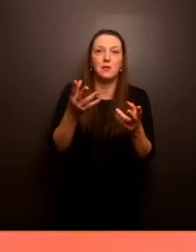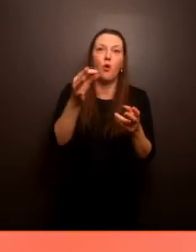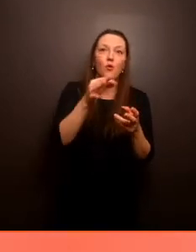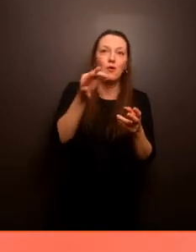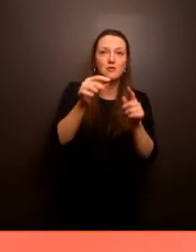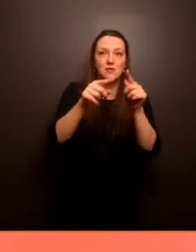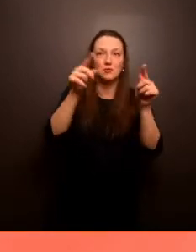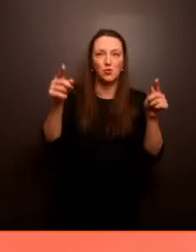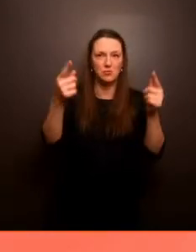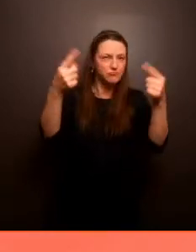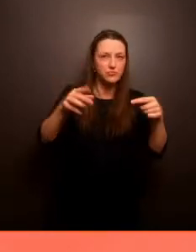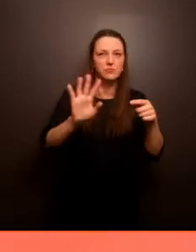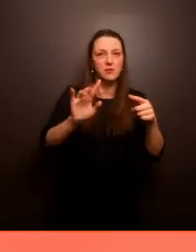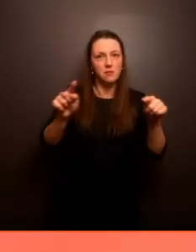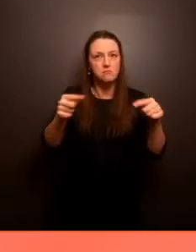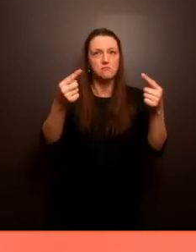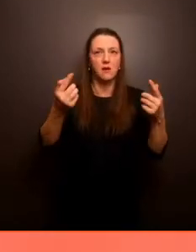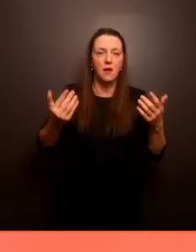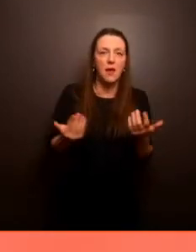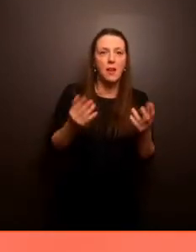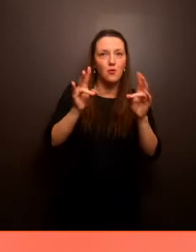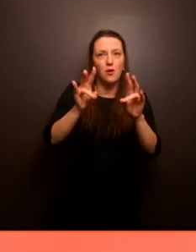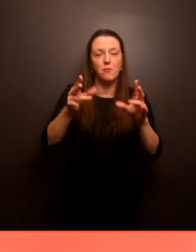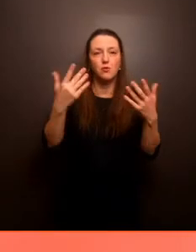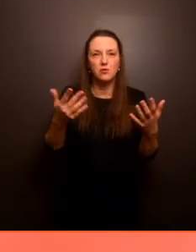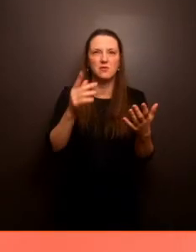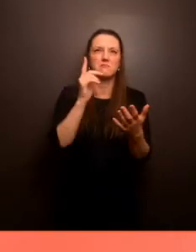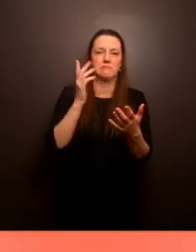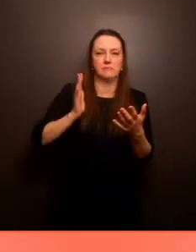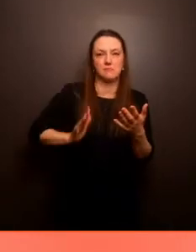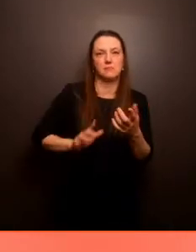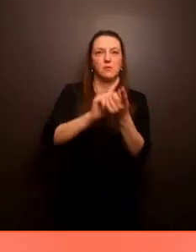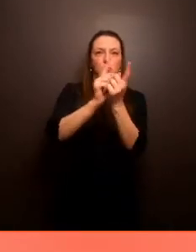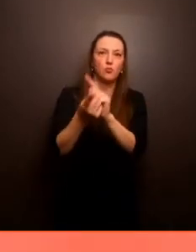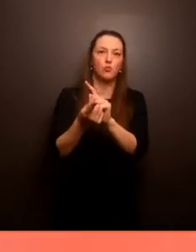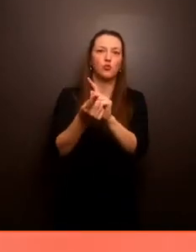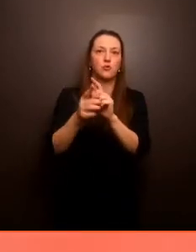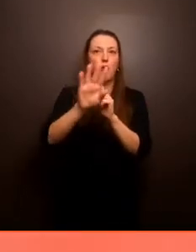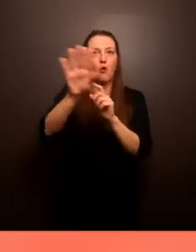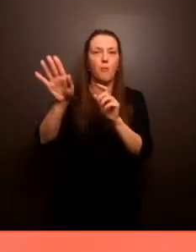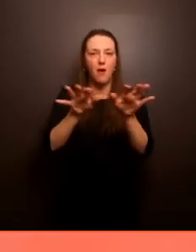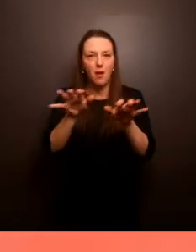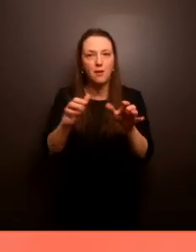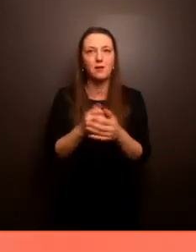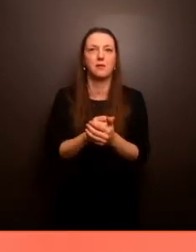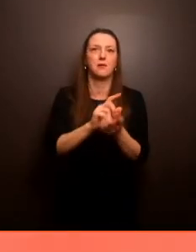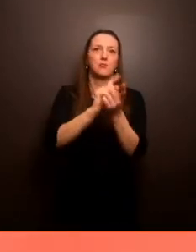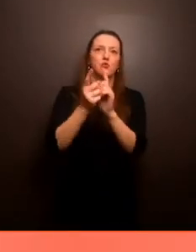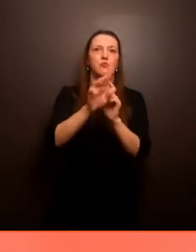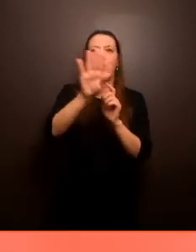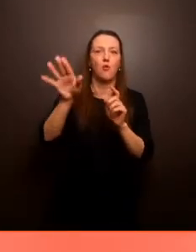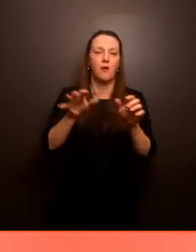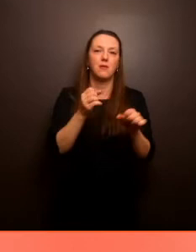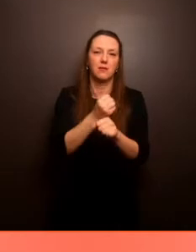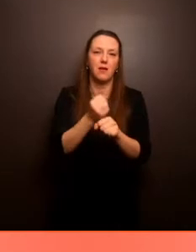uues keskkonnas, on pidanud täielikult ümber kujundama oma ärimudeleid, kogu oma tegevust. Me